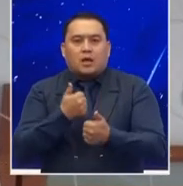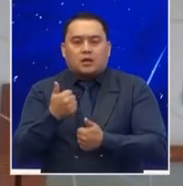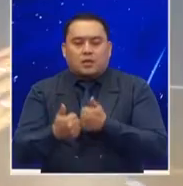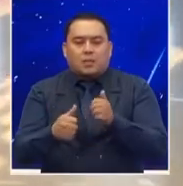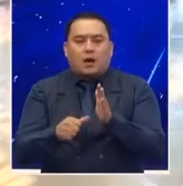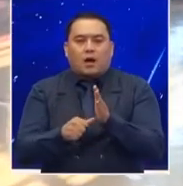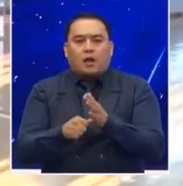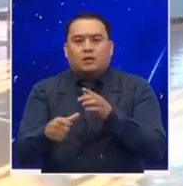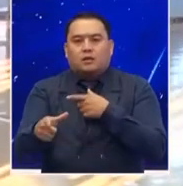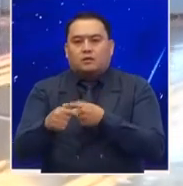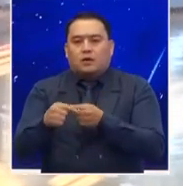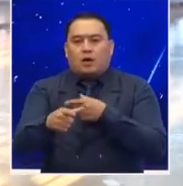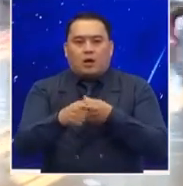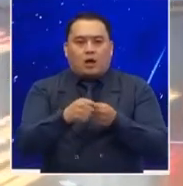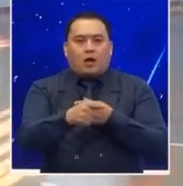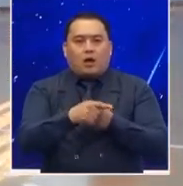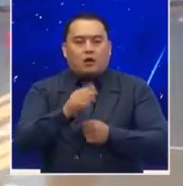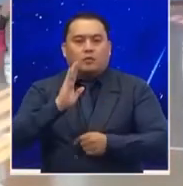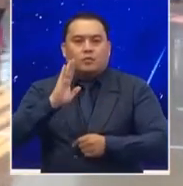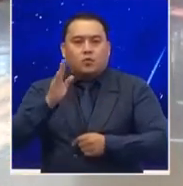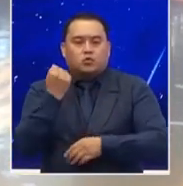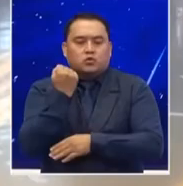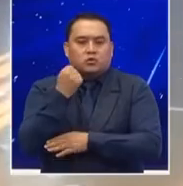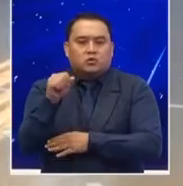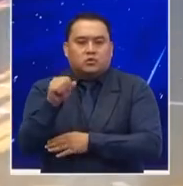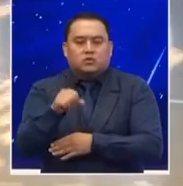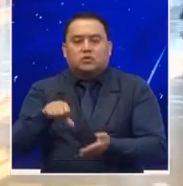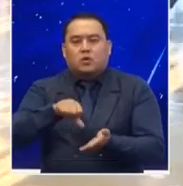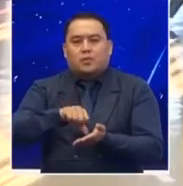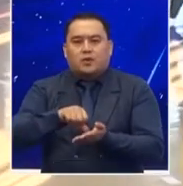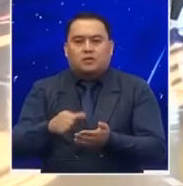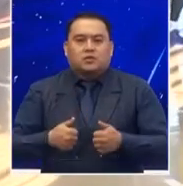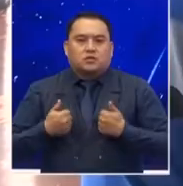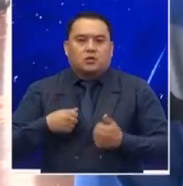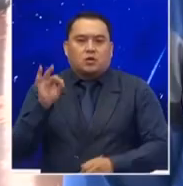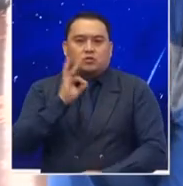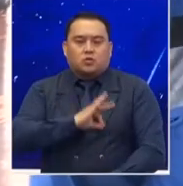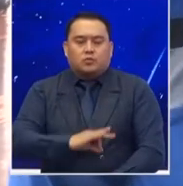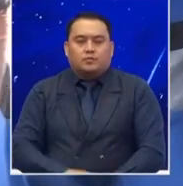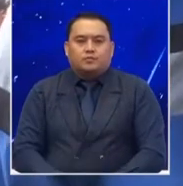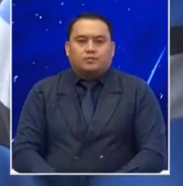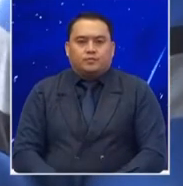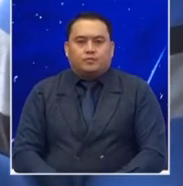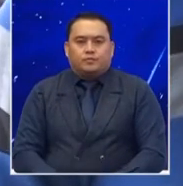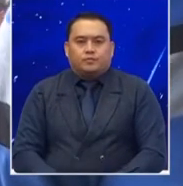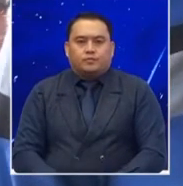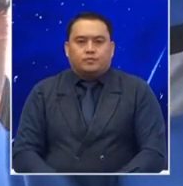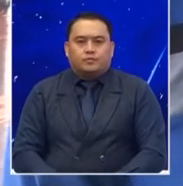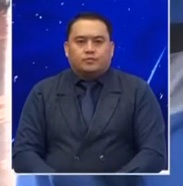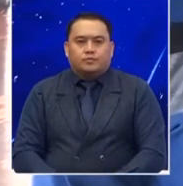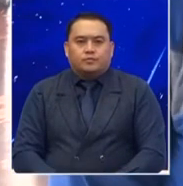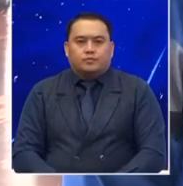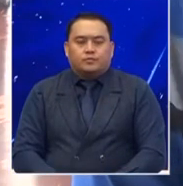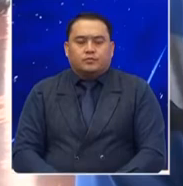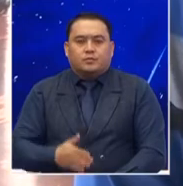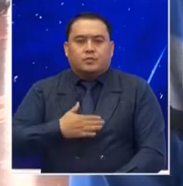6 кездесу өткізбек. Әр ойында жеңіске жетіп, мейлінше көп ұпай жинауға тырыспақ. Биыл біз жастарды көп